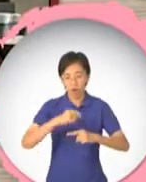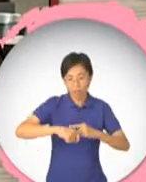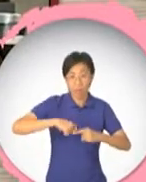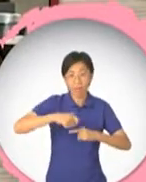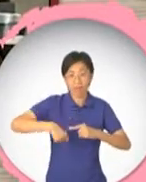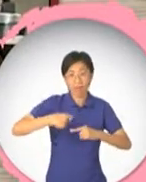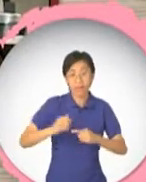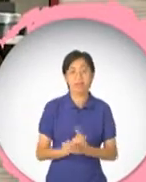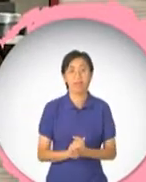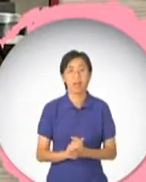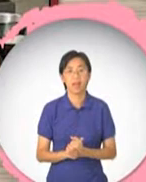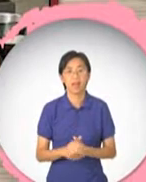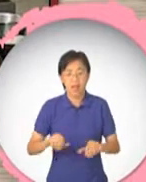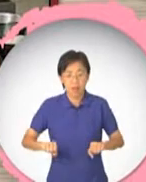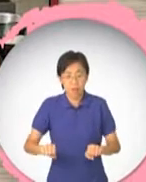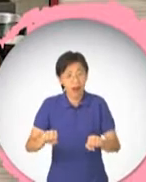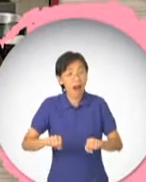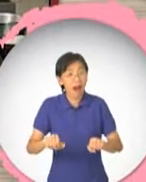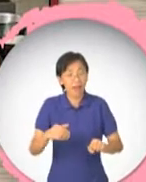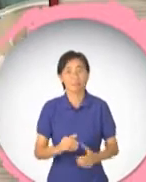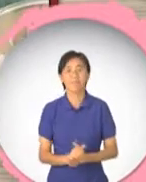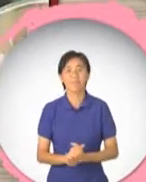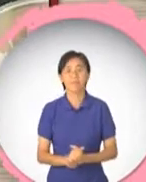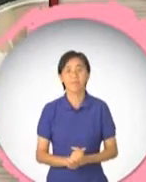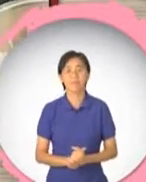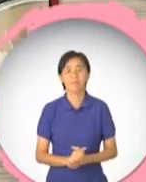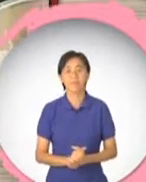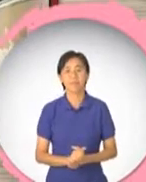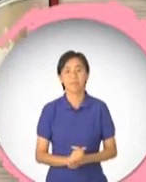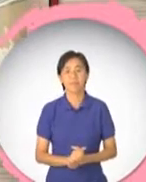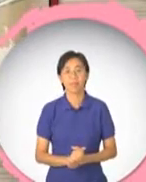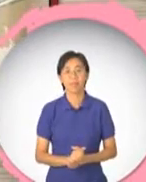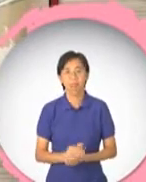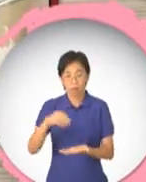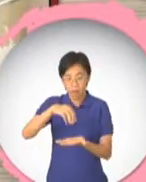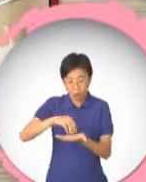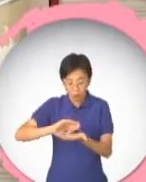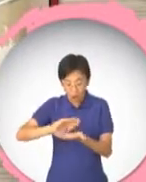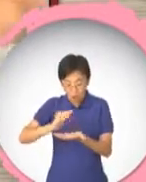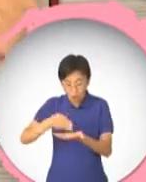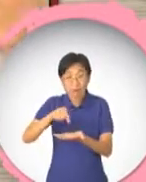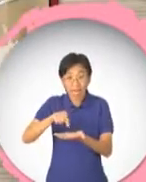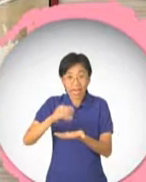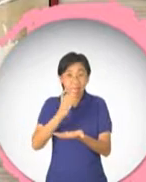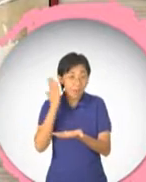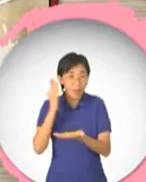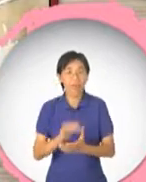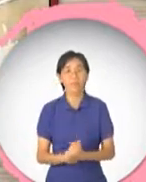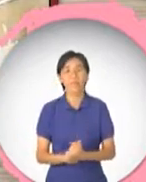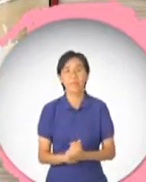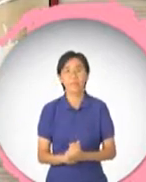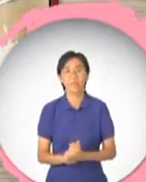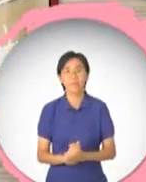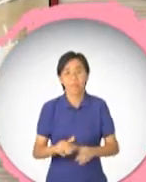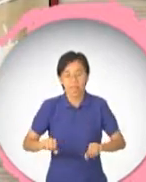คึงแป้ง นี่ครับอุปกรณ์ช่วยของเรา ค่ะอันนี้คือด้านบนคือด้านสวยนะคะ ครับผมด้านสวยขึ้น เดี๋ยวเราจะรีดให้เป็นแผ่นน